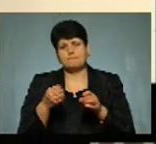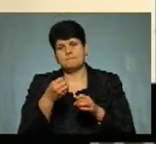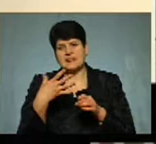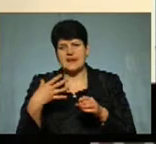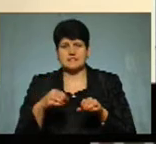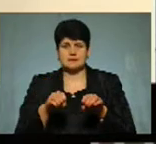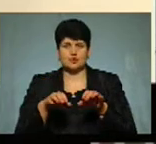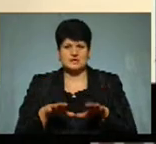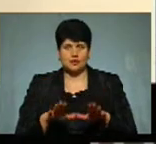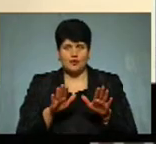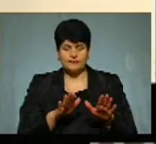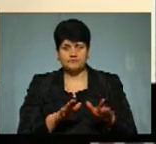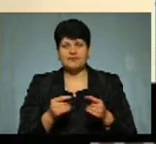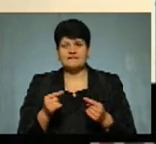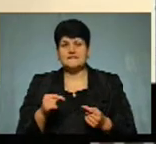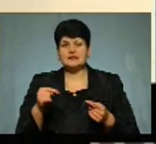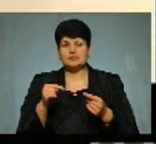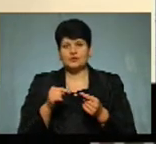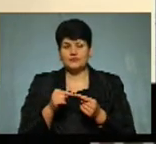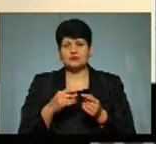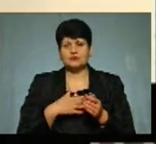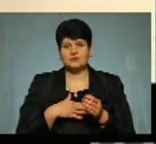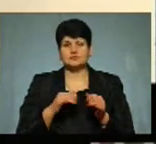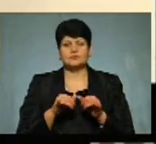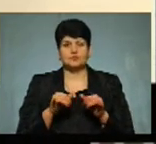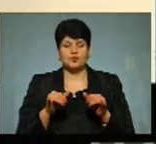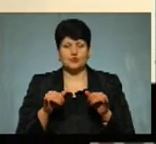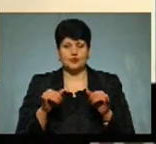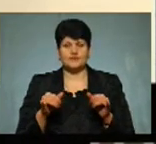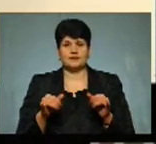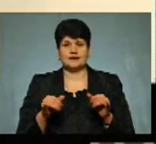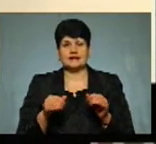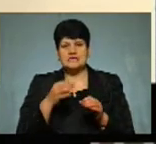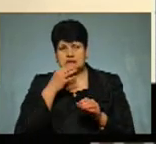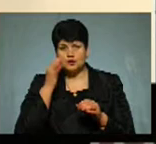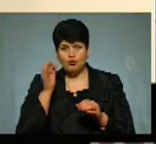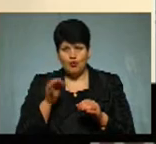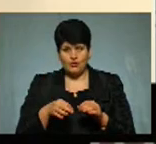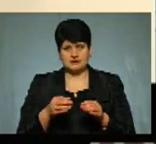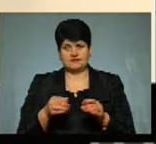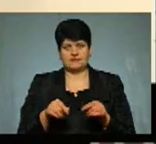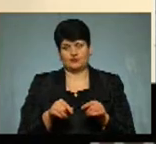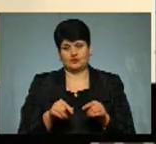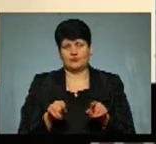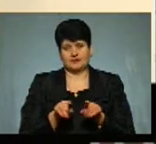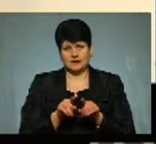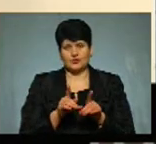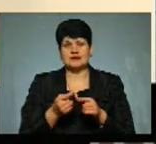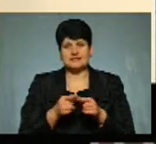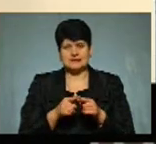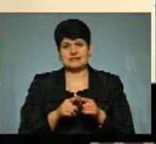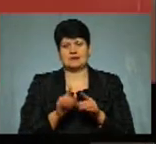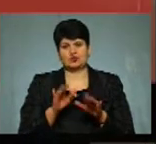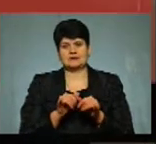відповідно, з нашим розвитком та з досвідом, так мовити, цей показник буде